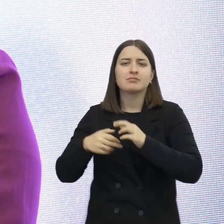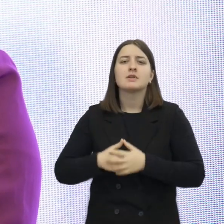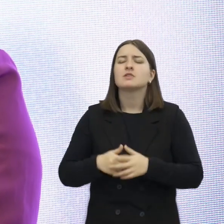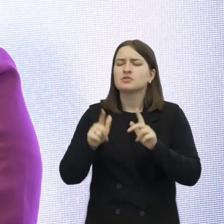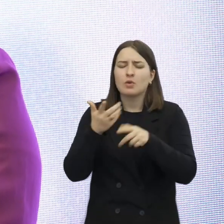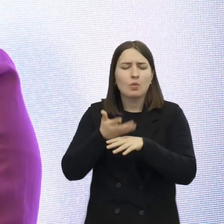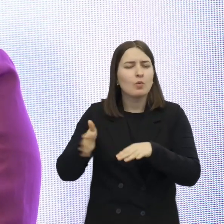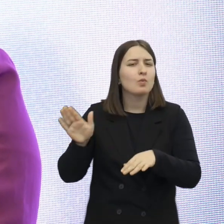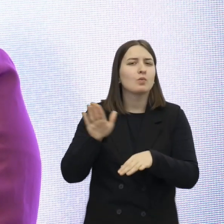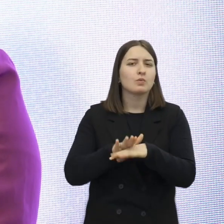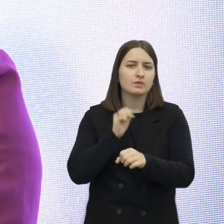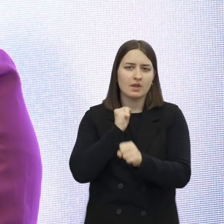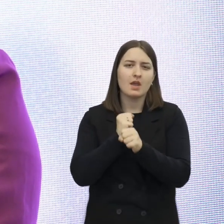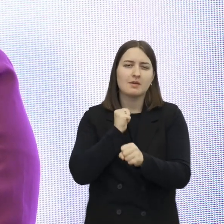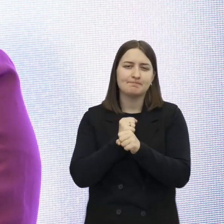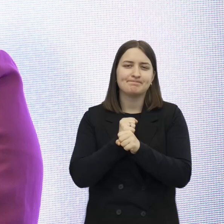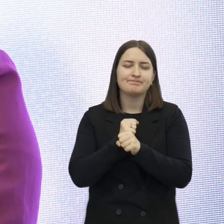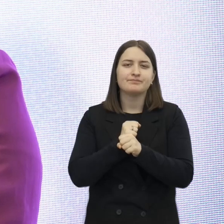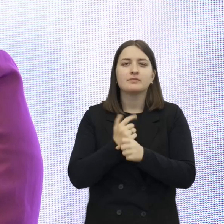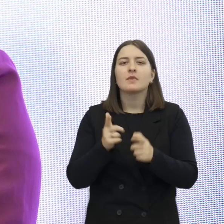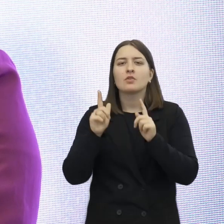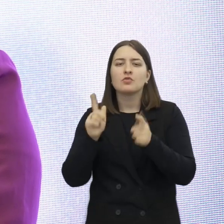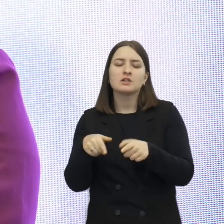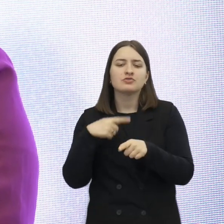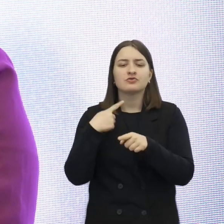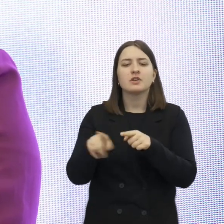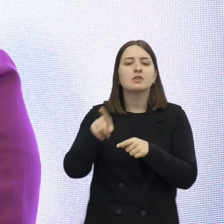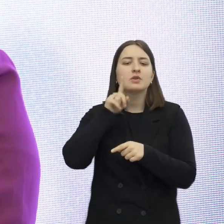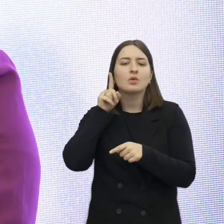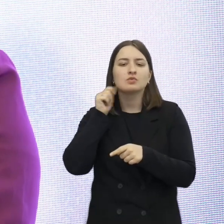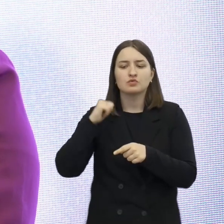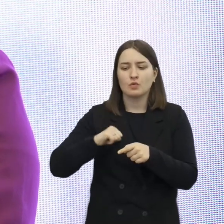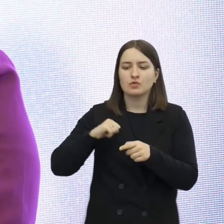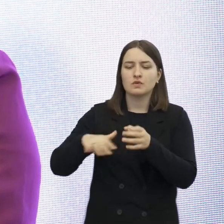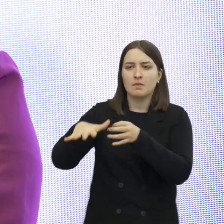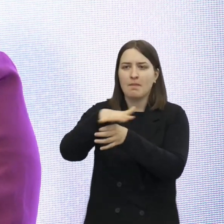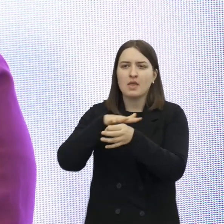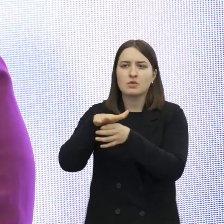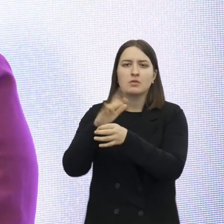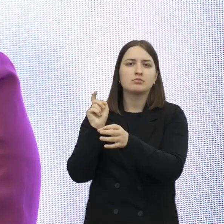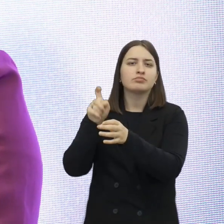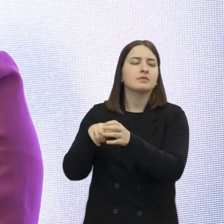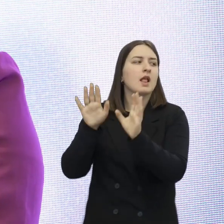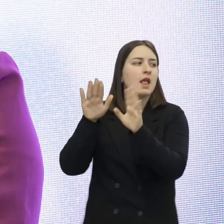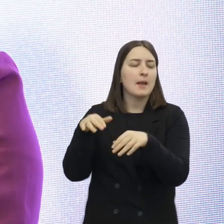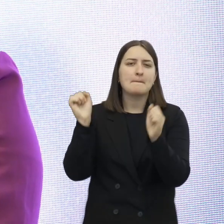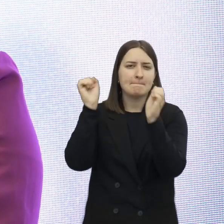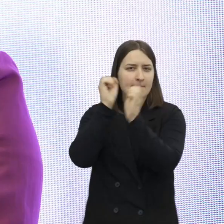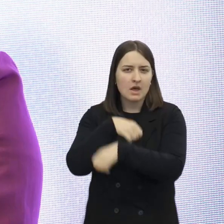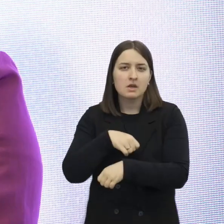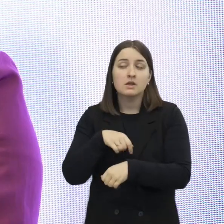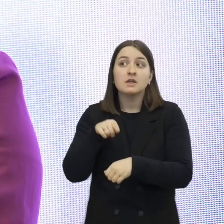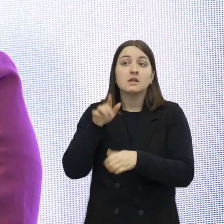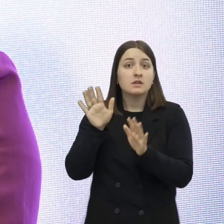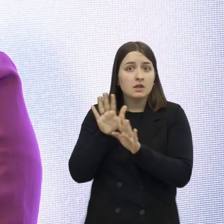sunkiausias darbas. Ir nenuneikti jaunų žmonių, kad jie šitose bendruomenėse yra ir jie turi tokių idėjų, nes